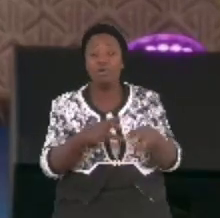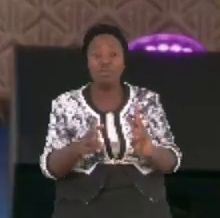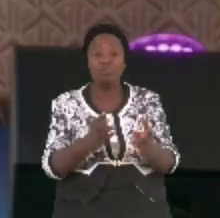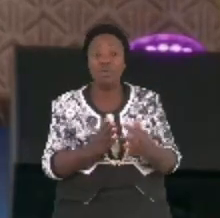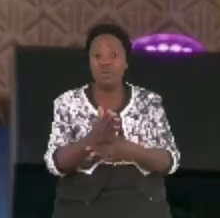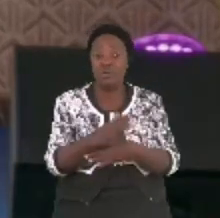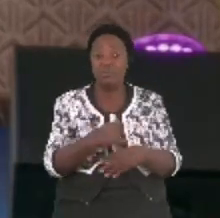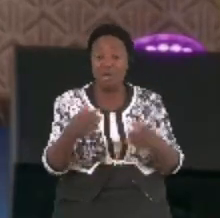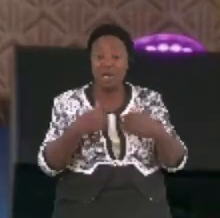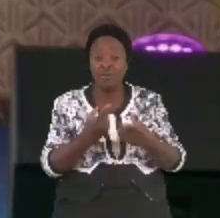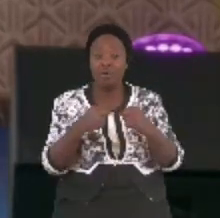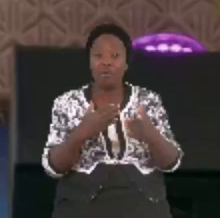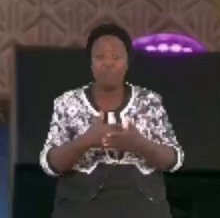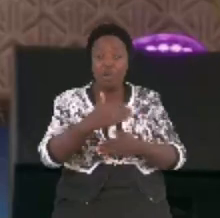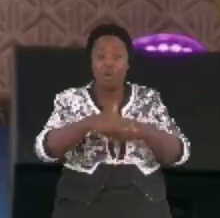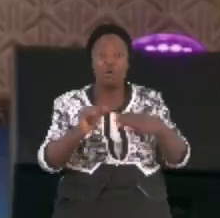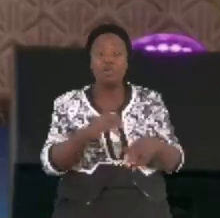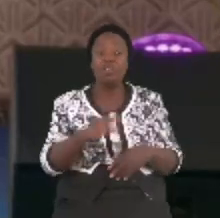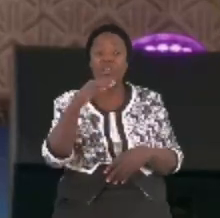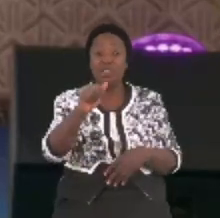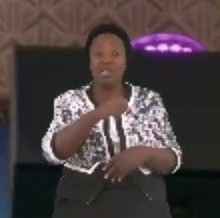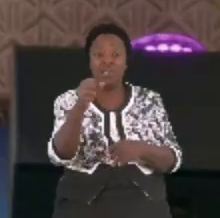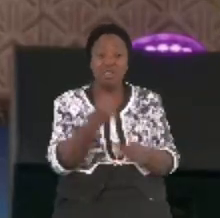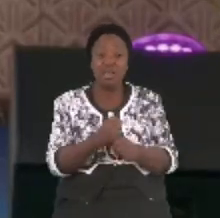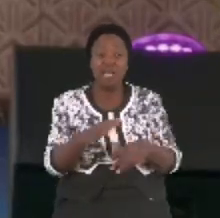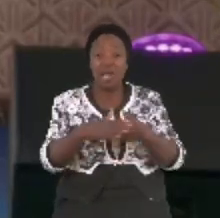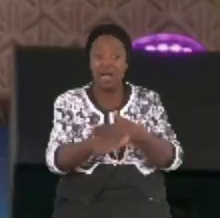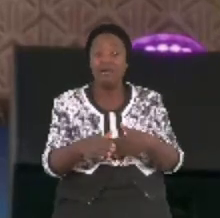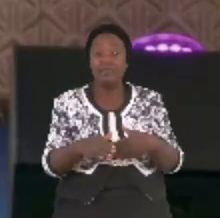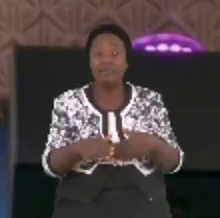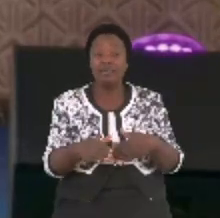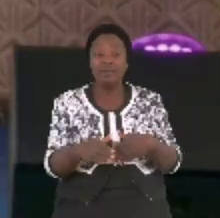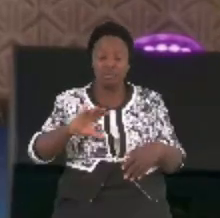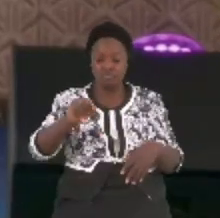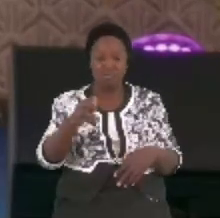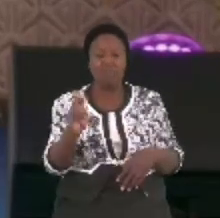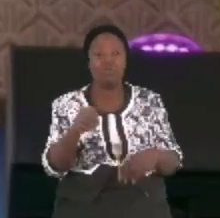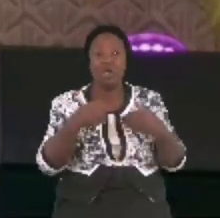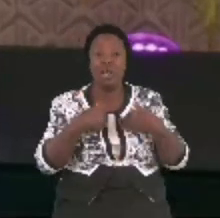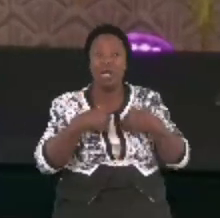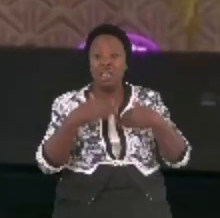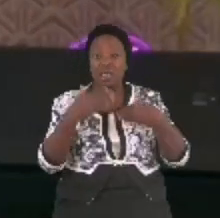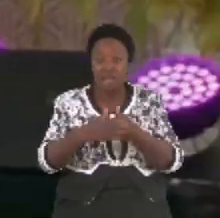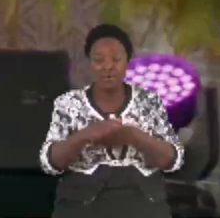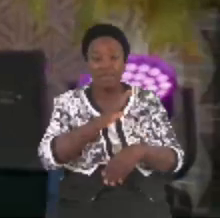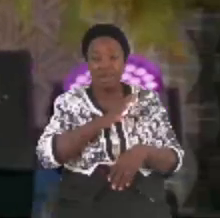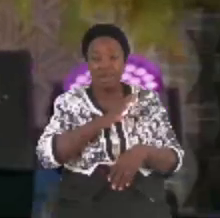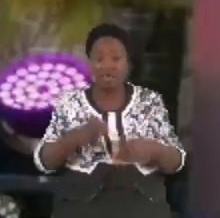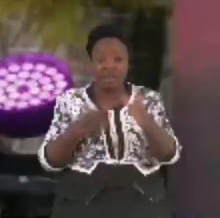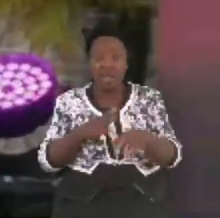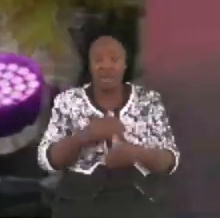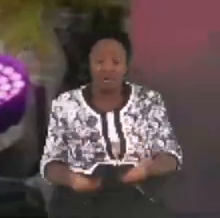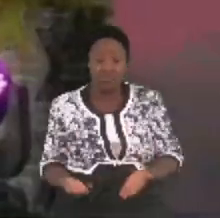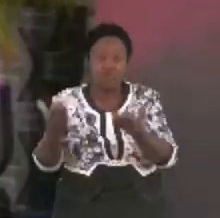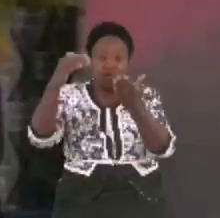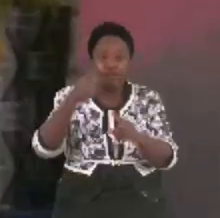et ça faisait plus de 10 ans après la mort de Jean, après que Christ soit mort, après la résurrection de Christ. Maintenant,